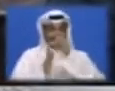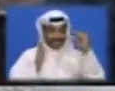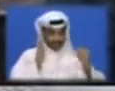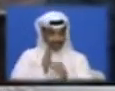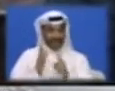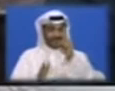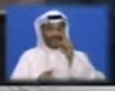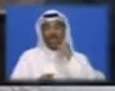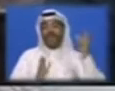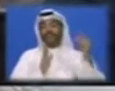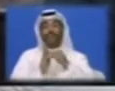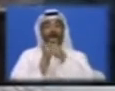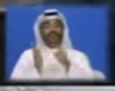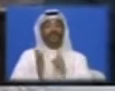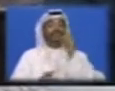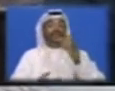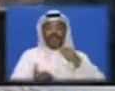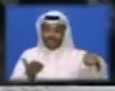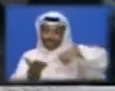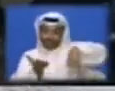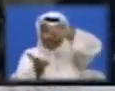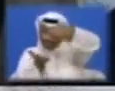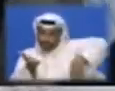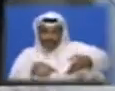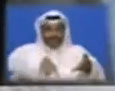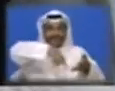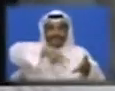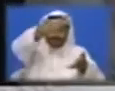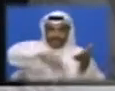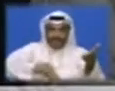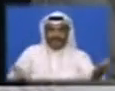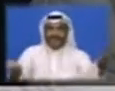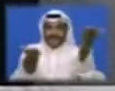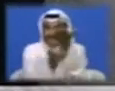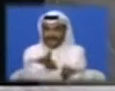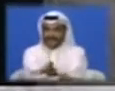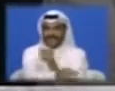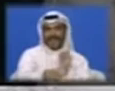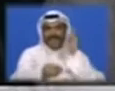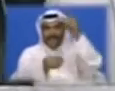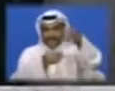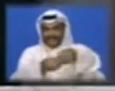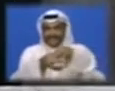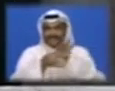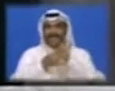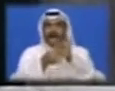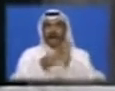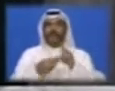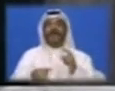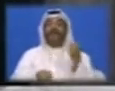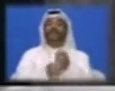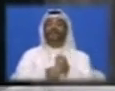ومصلحة للشعبين الشقيقين، من خلال التوقيع على عدد من اتفاقيات التعاون لتأطير هذا التعاون